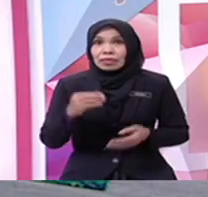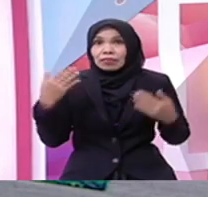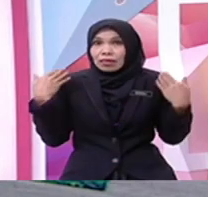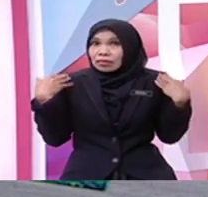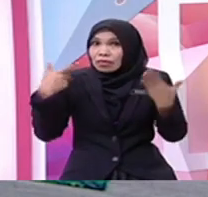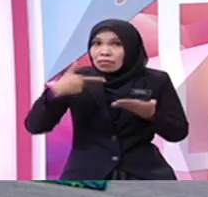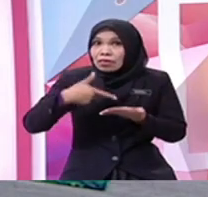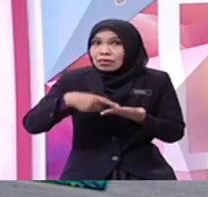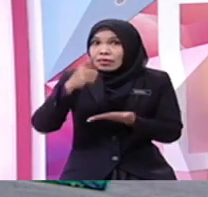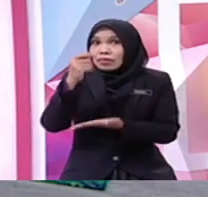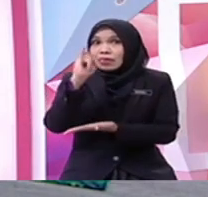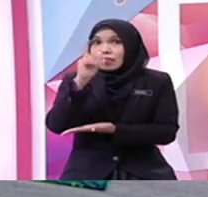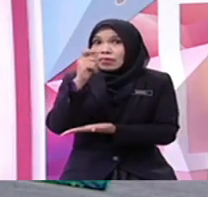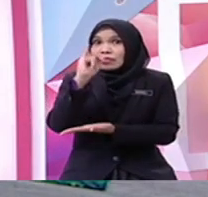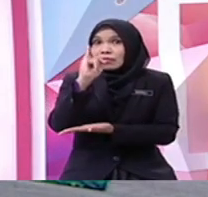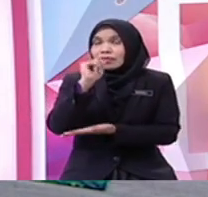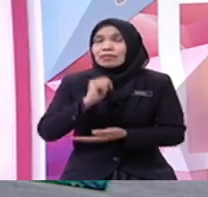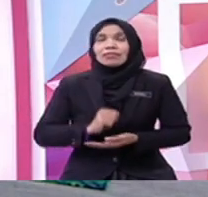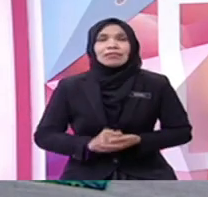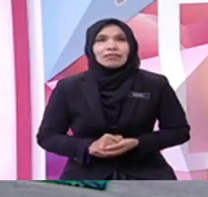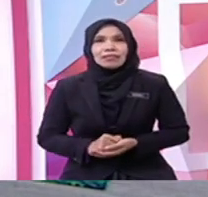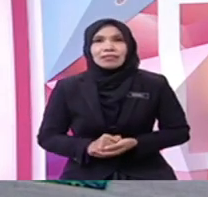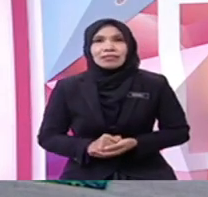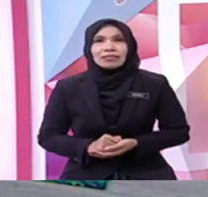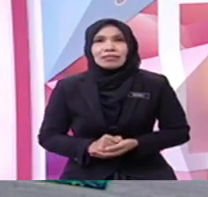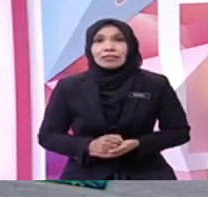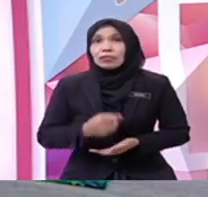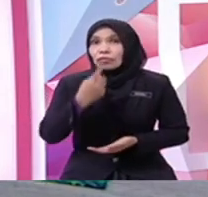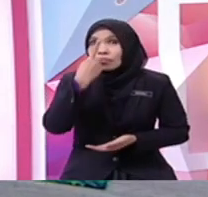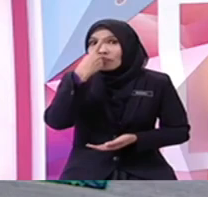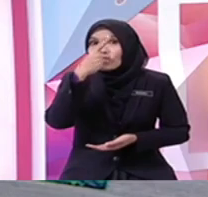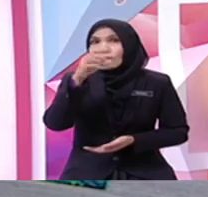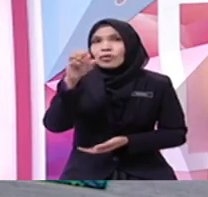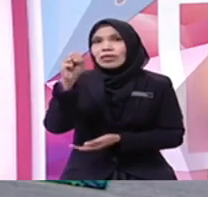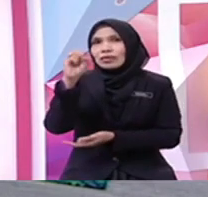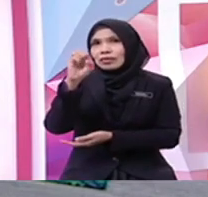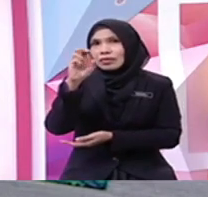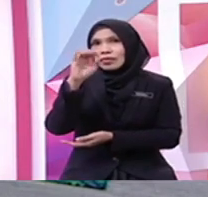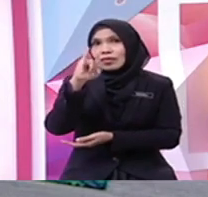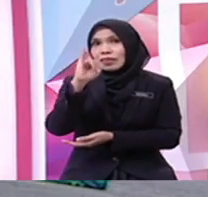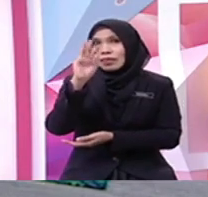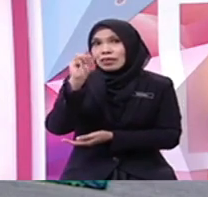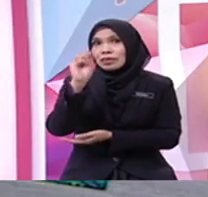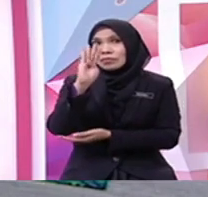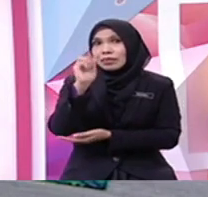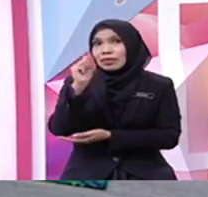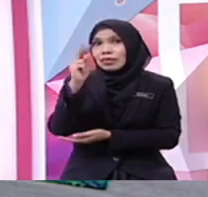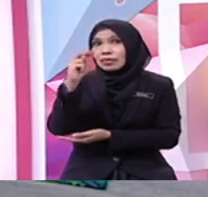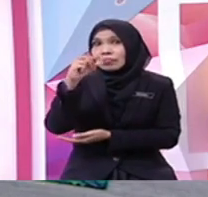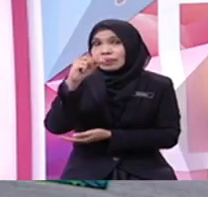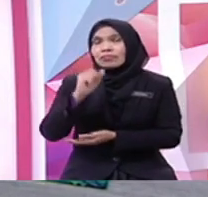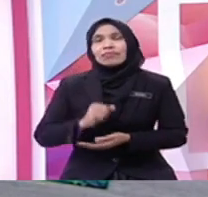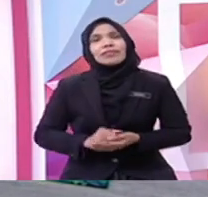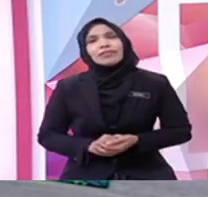Aduh ditipu Untuk Banner JKT seimbang seimbang lagi nih tetapi sepekan